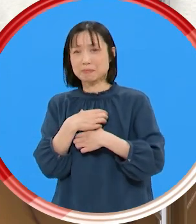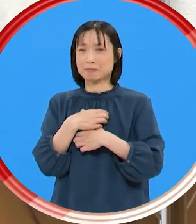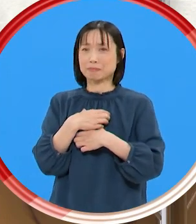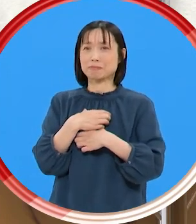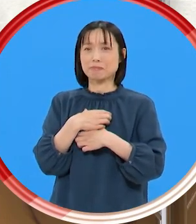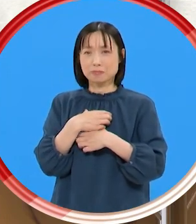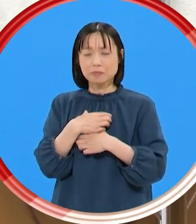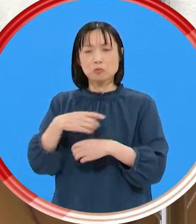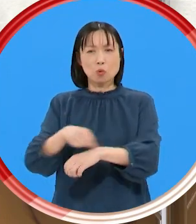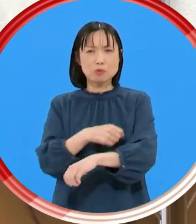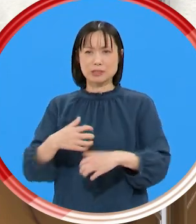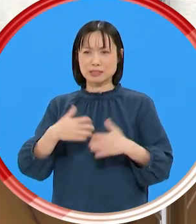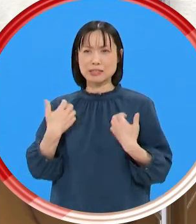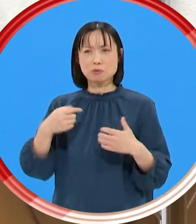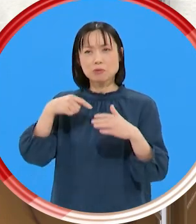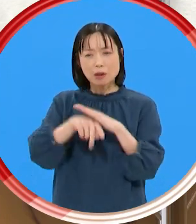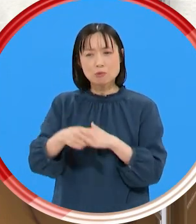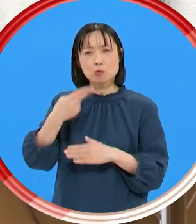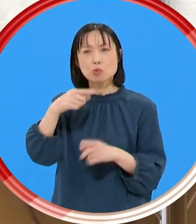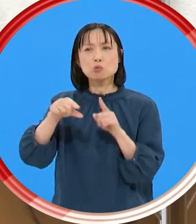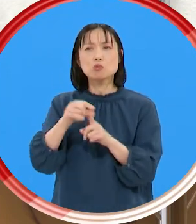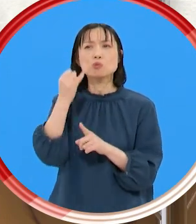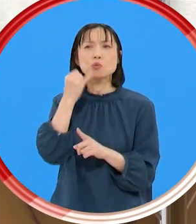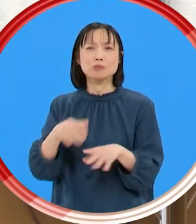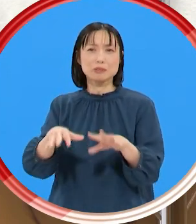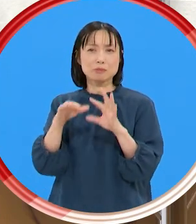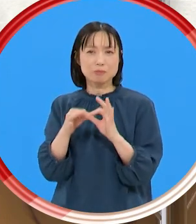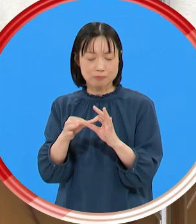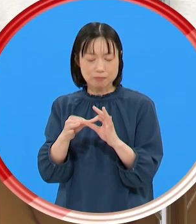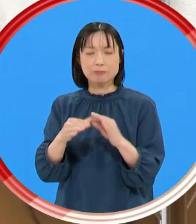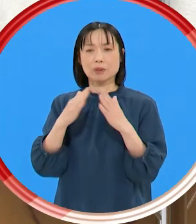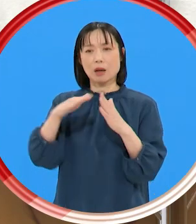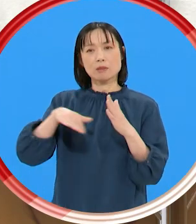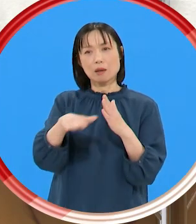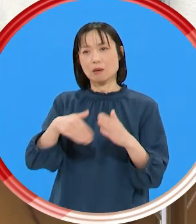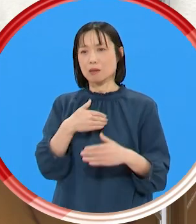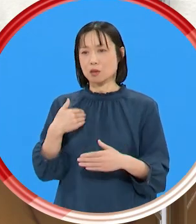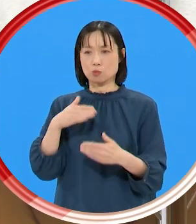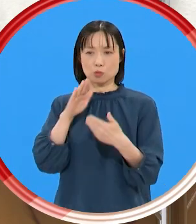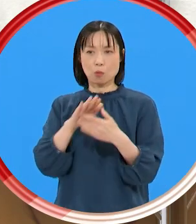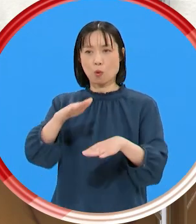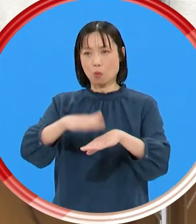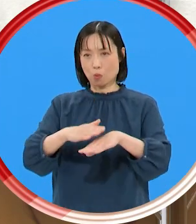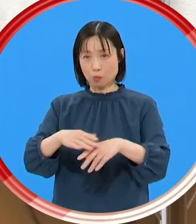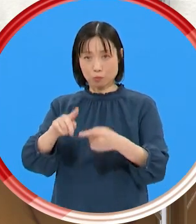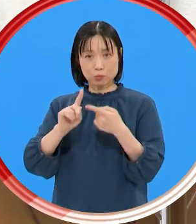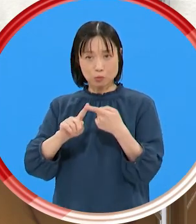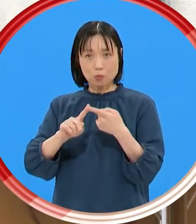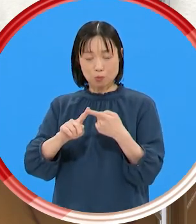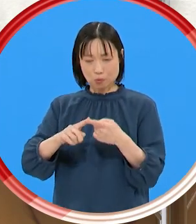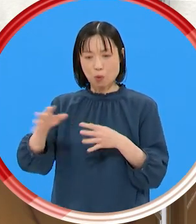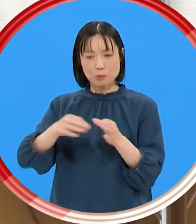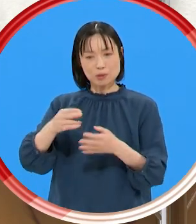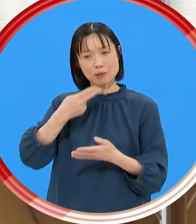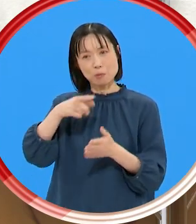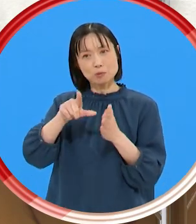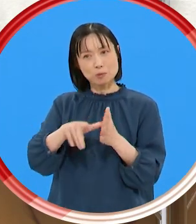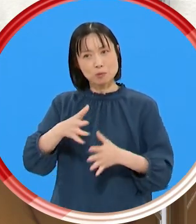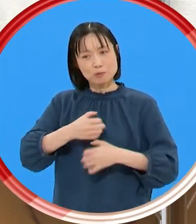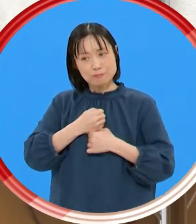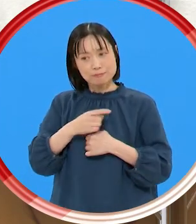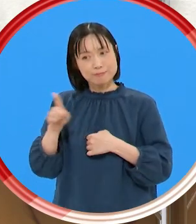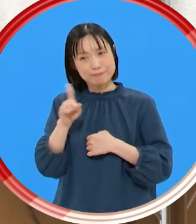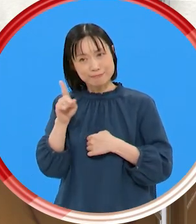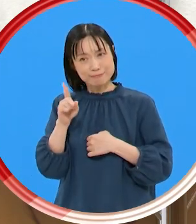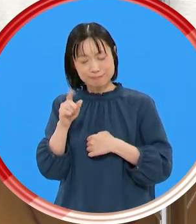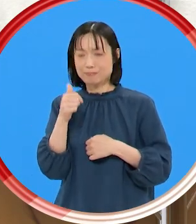。特に肉が原因となる食中毒について、家庭でできる予防方法と外食の時に気をつける